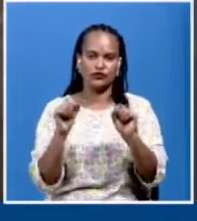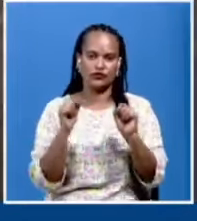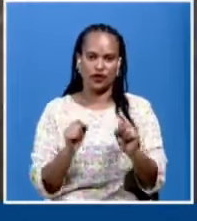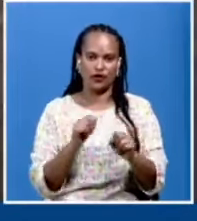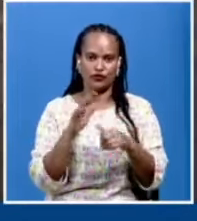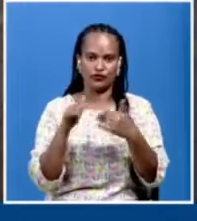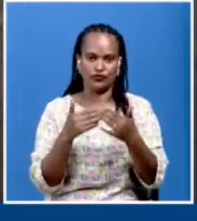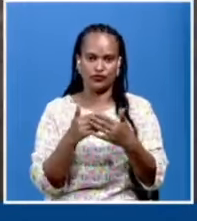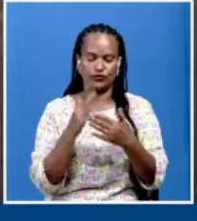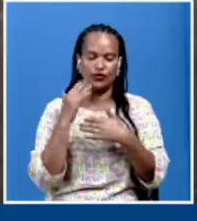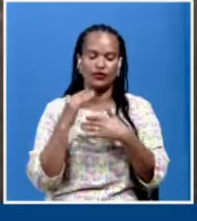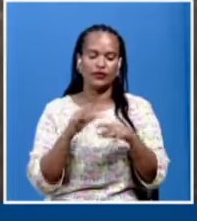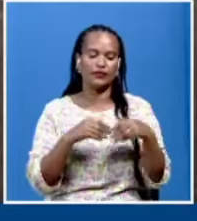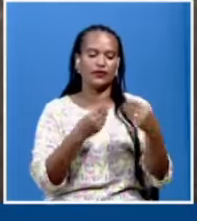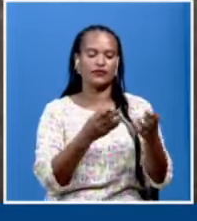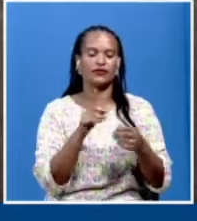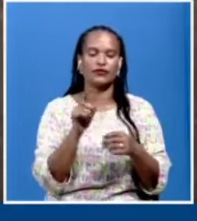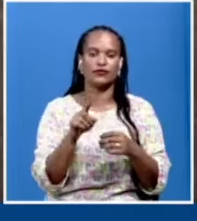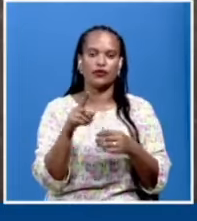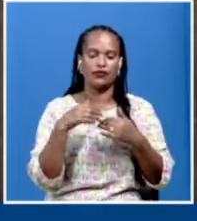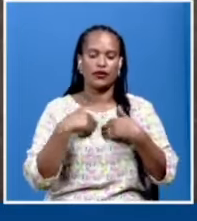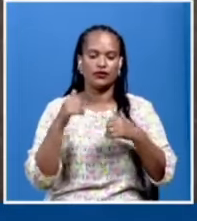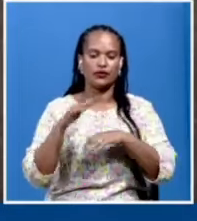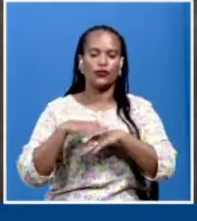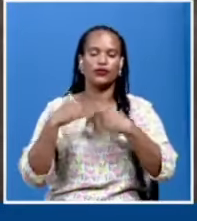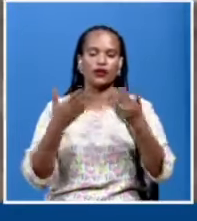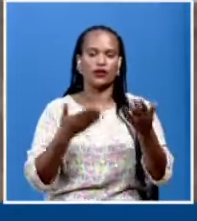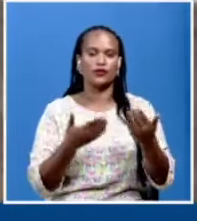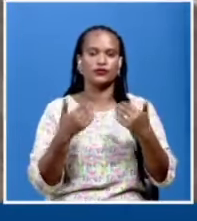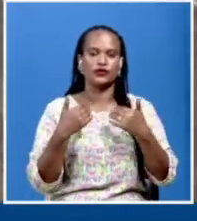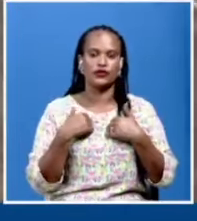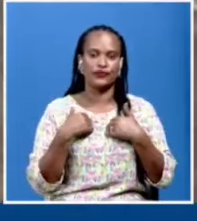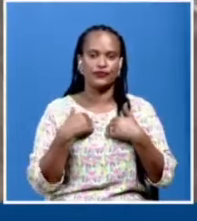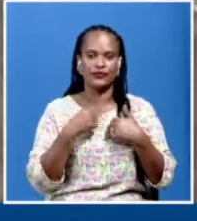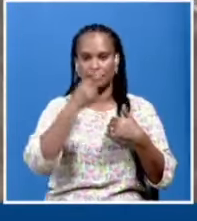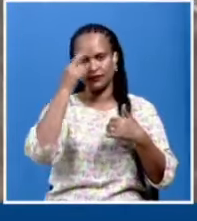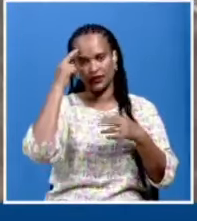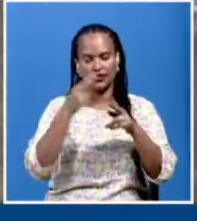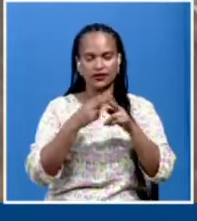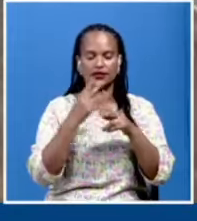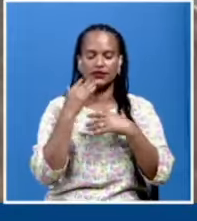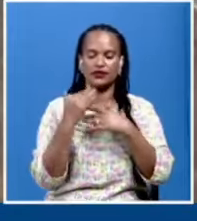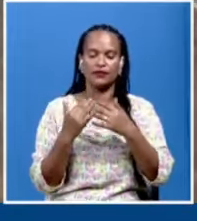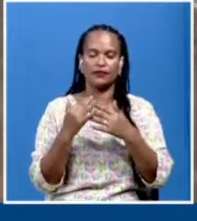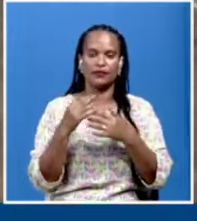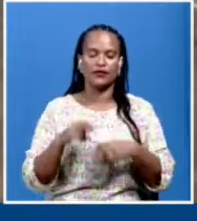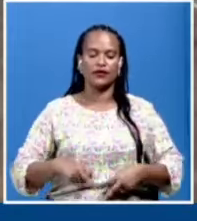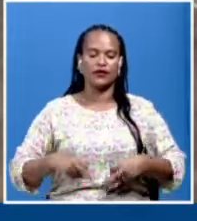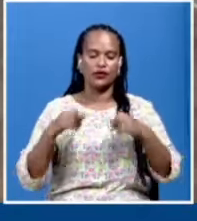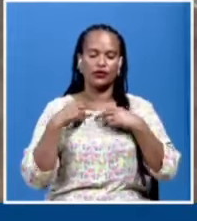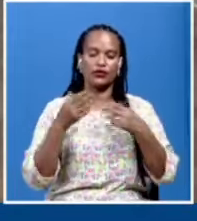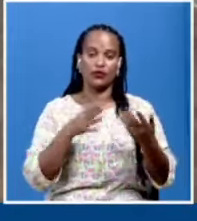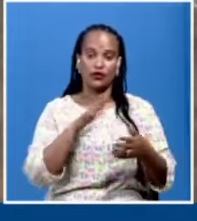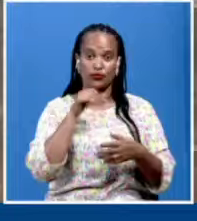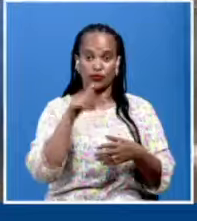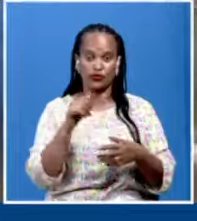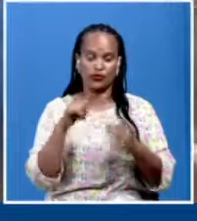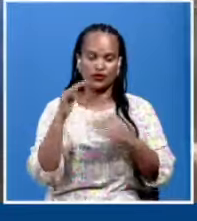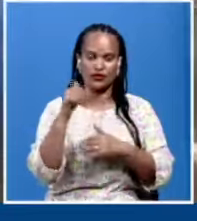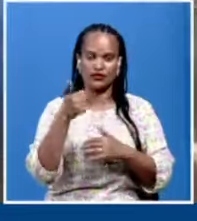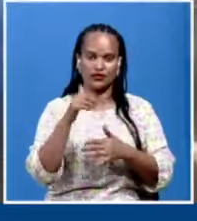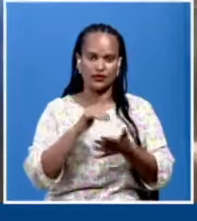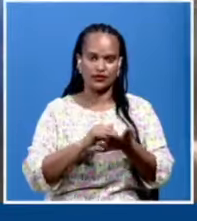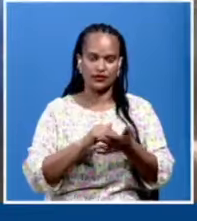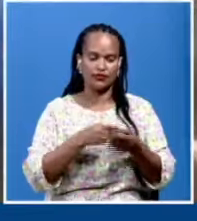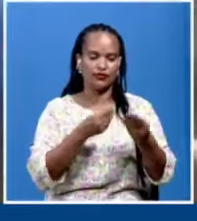ኩሉ ደም ክልግስ ከም ዝግባኦም እቶም መናእሰይ ፃውዒት ኣቕሪቦም ዘሎም ብሰንኪ ሕፅረት ደም ሂወት ወገናት ከይጠፍእ ልዕሊ 10 ግዜ